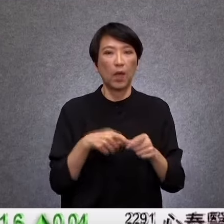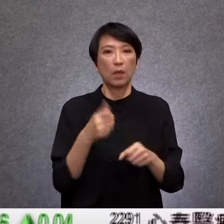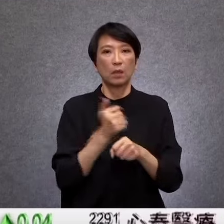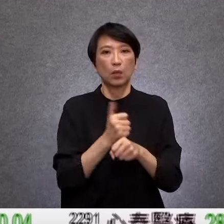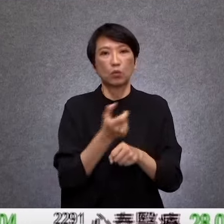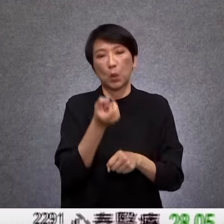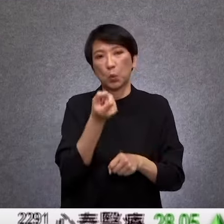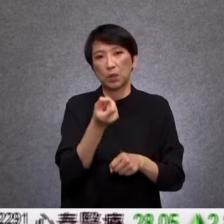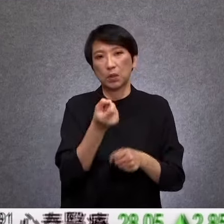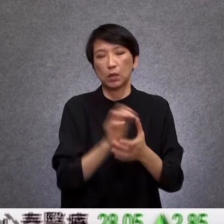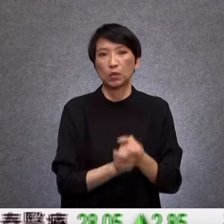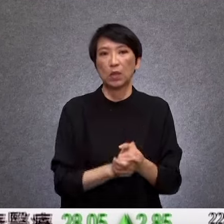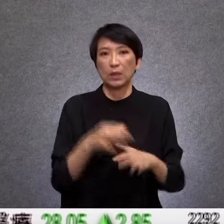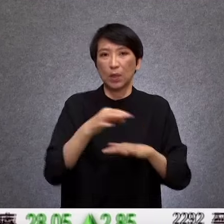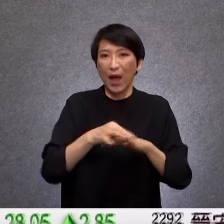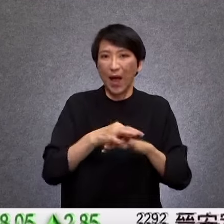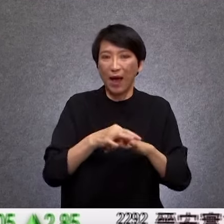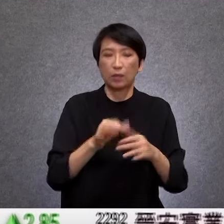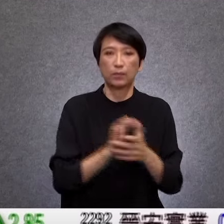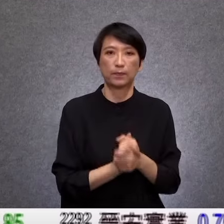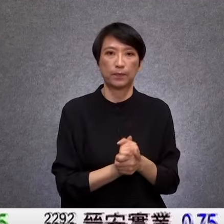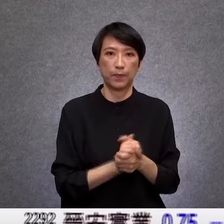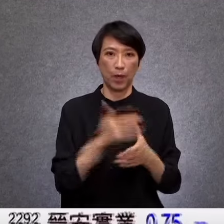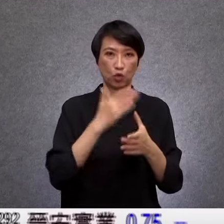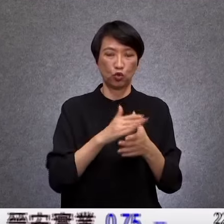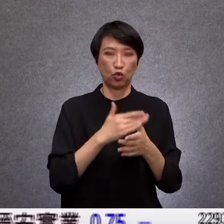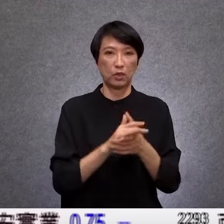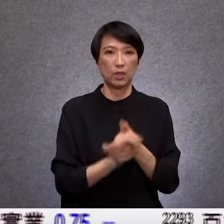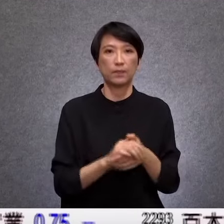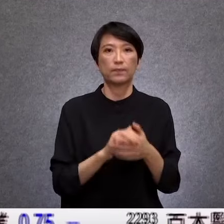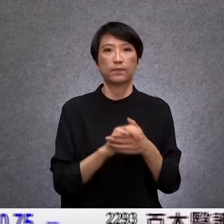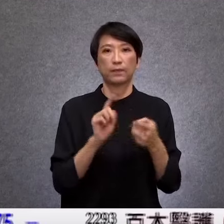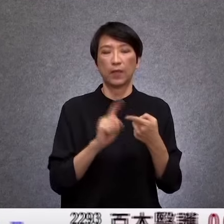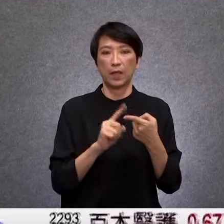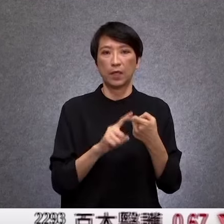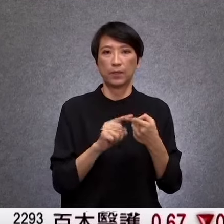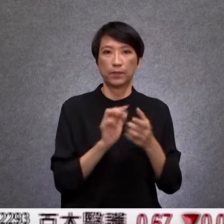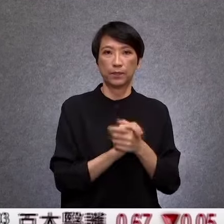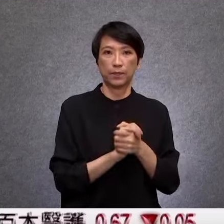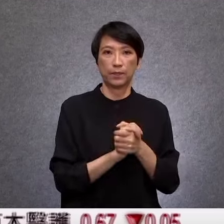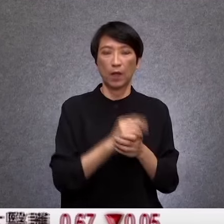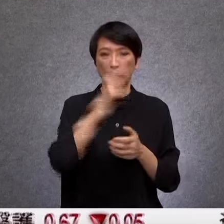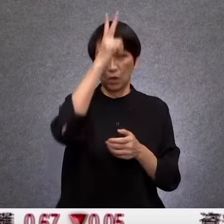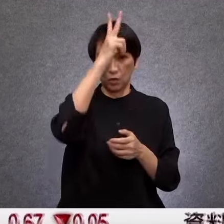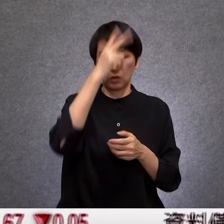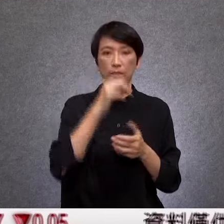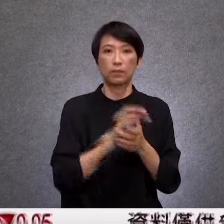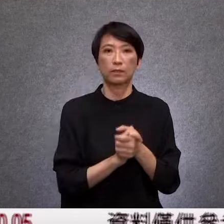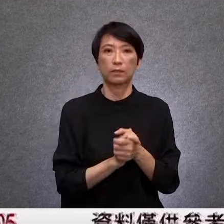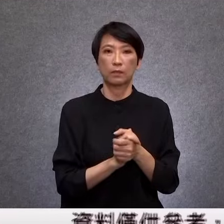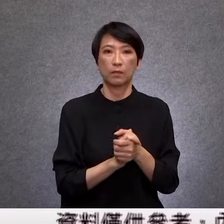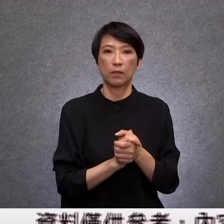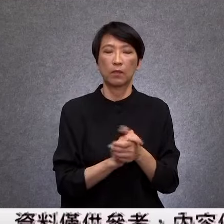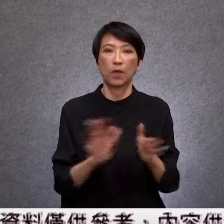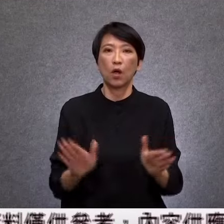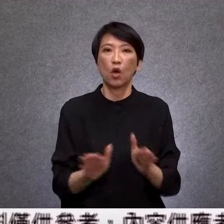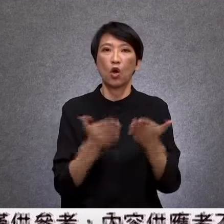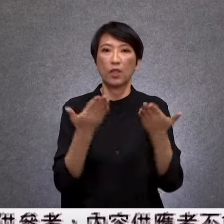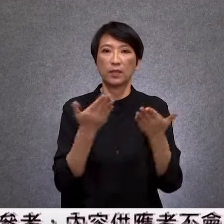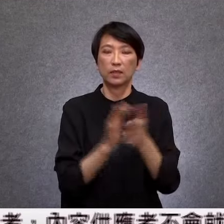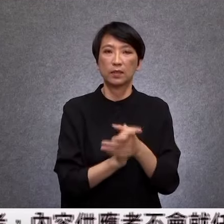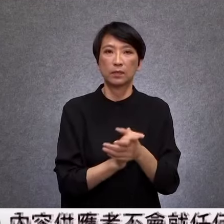喺咁嘅情況之下咧，收入相對個空間有限，咁我哋就大力節流。 咁喺呢方面，我哋一方面咧係喺